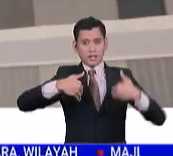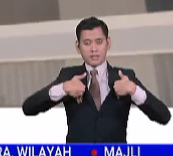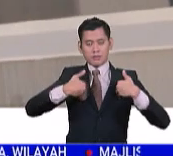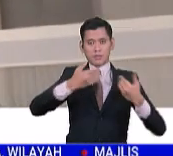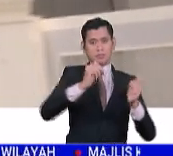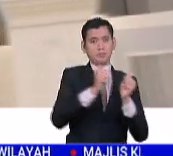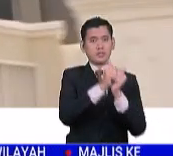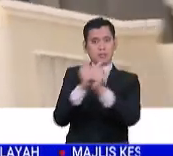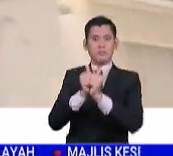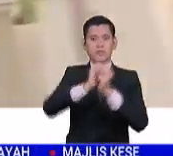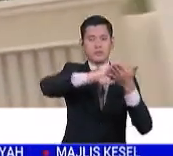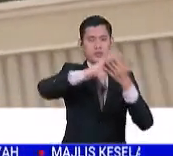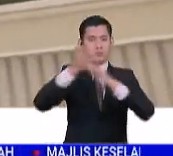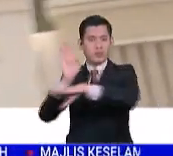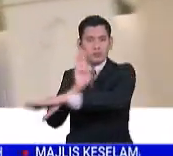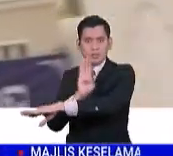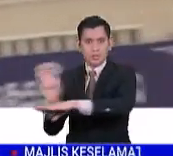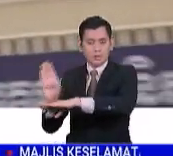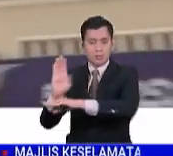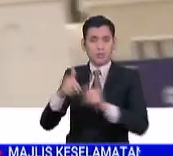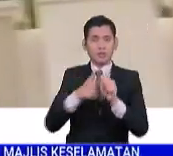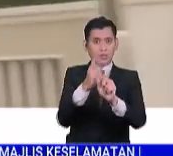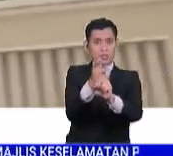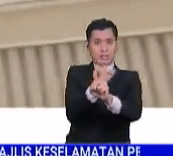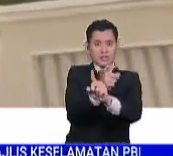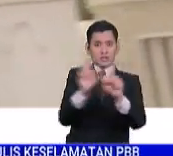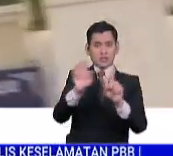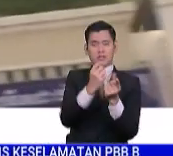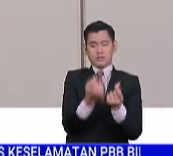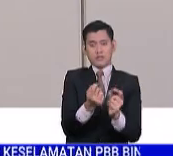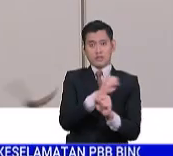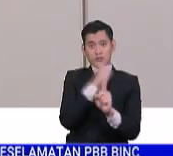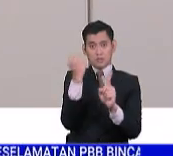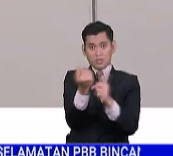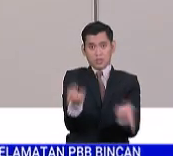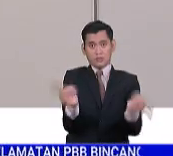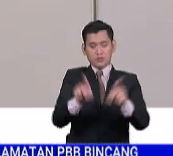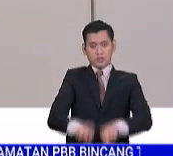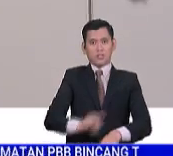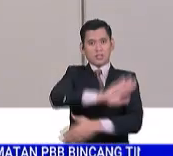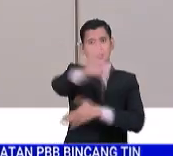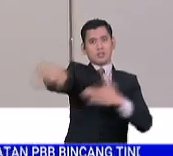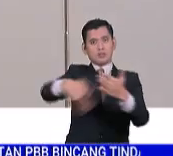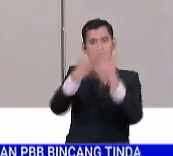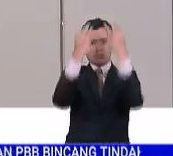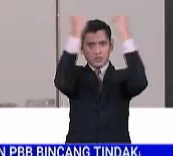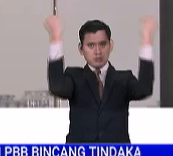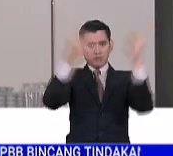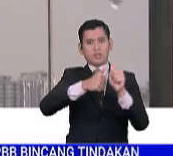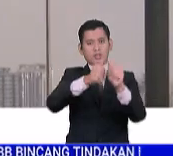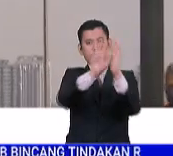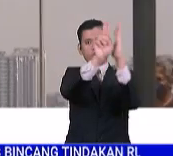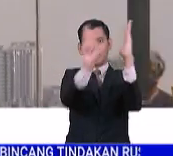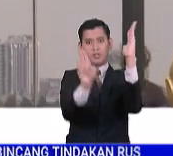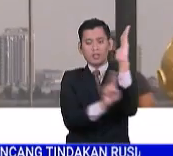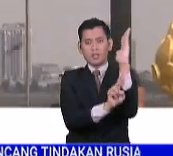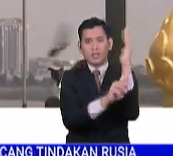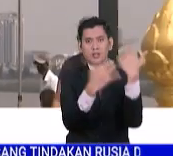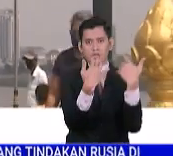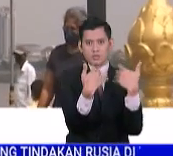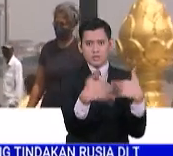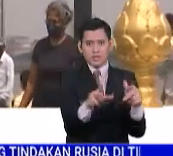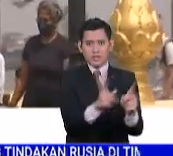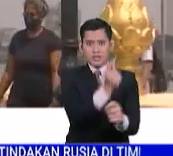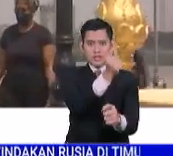Malaysia mengambil kira situasi komik 1990 kenaan tertakluk kepada peraturan yang dikuasakan